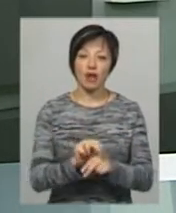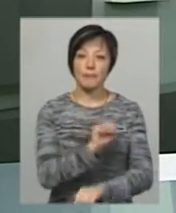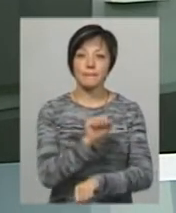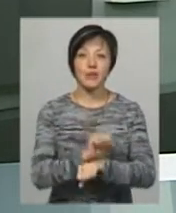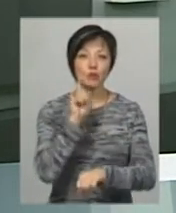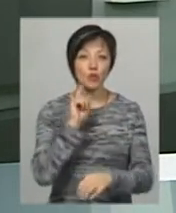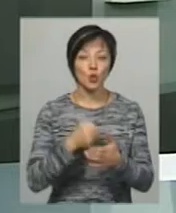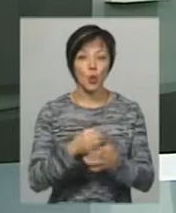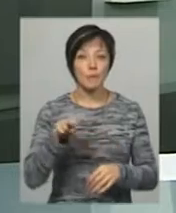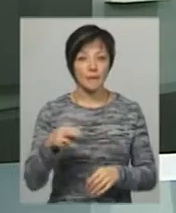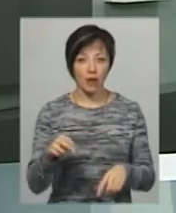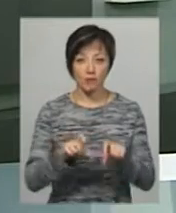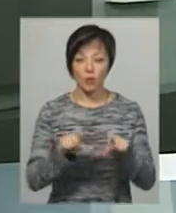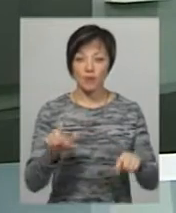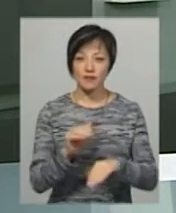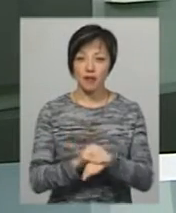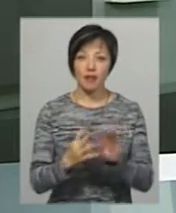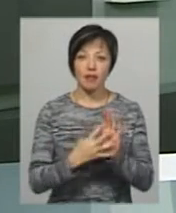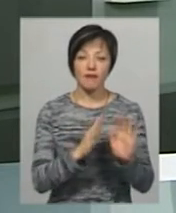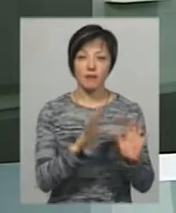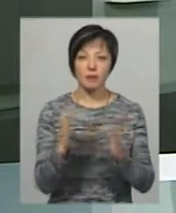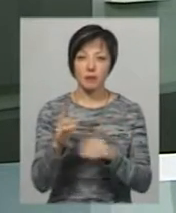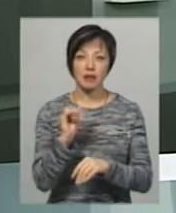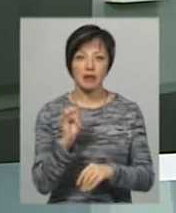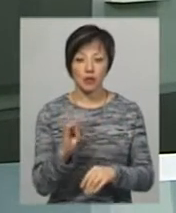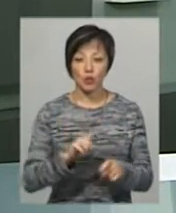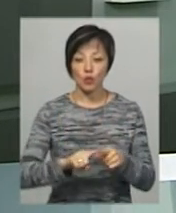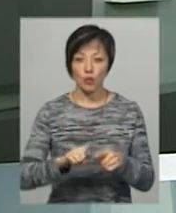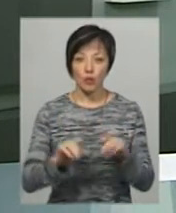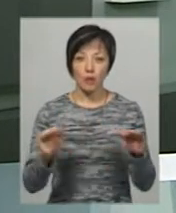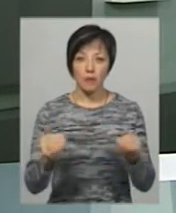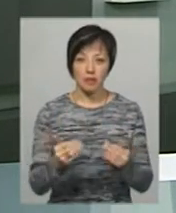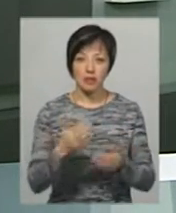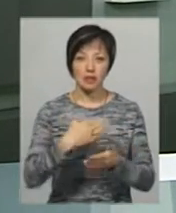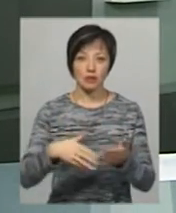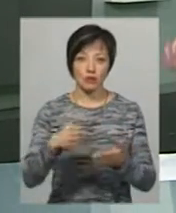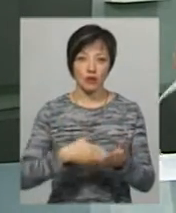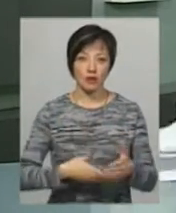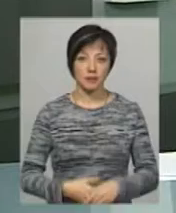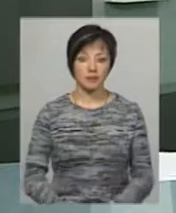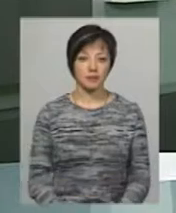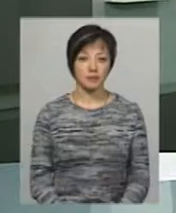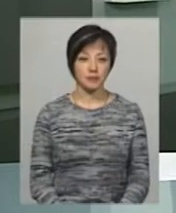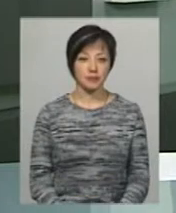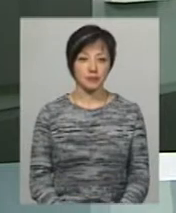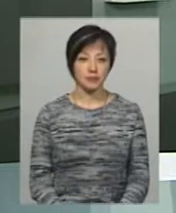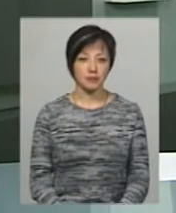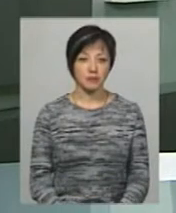до п'ятниці. У школі зафіксували 9 випадків кору, згодом обмеження скасували.